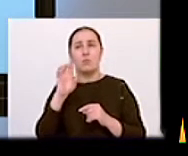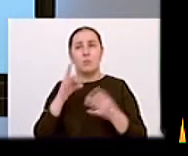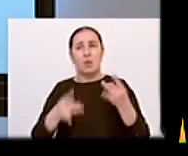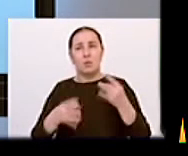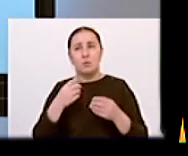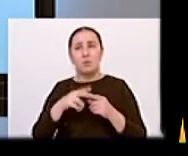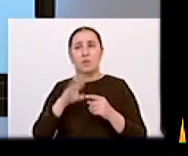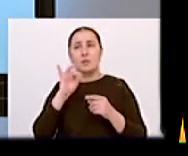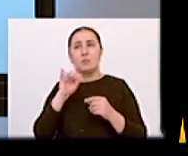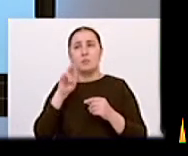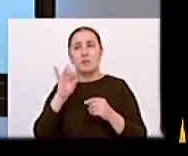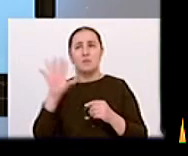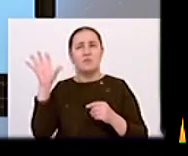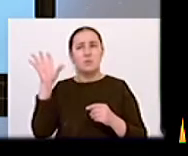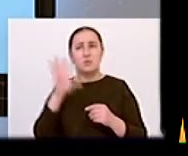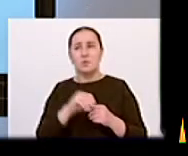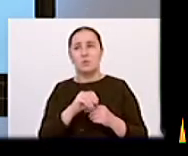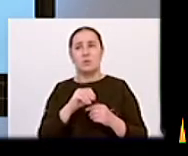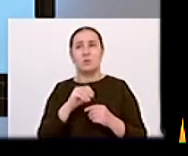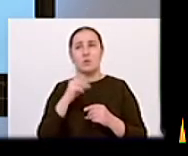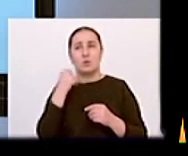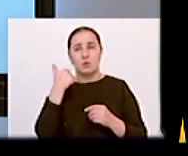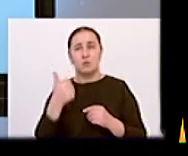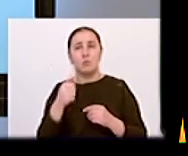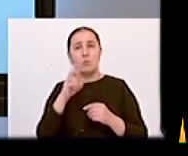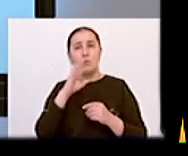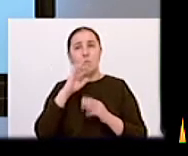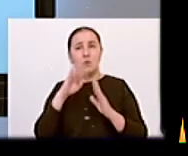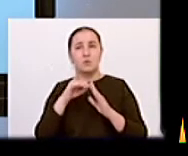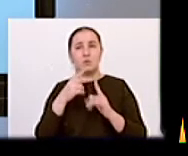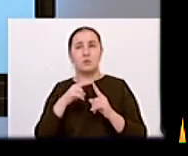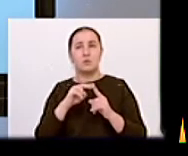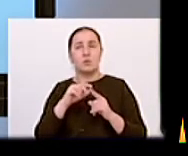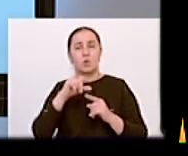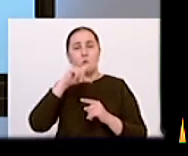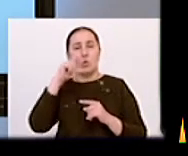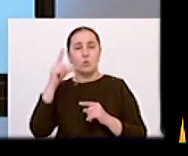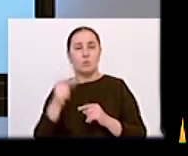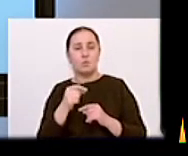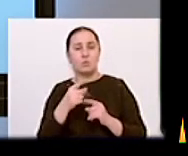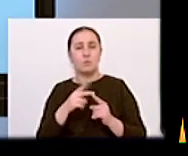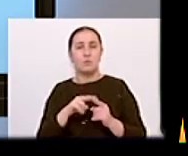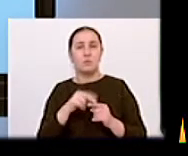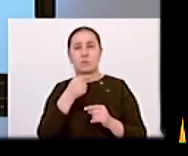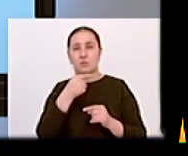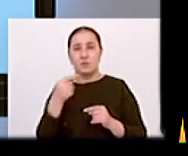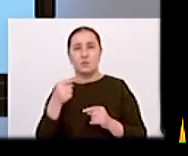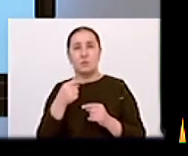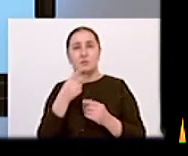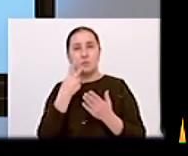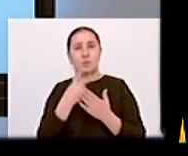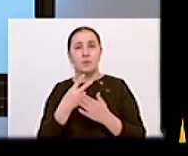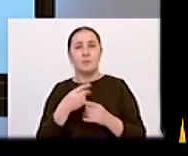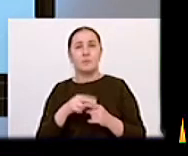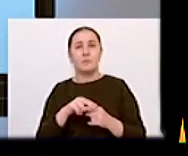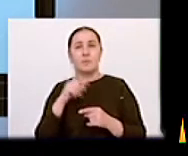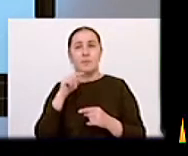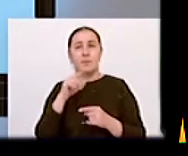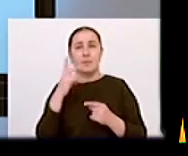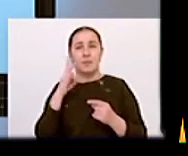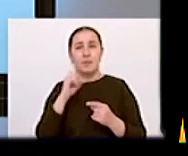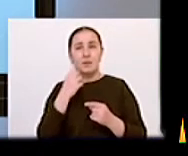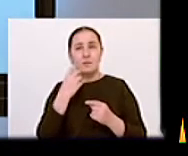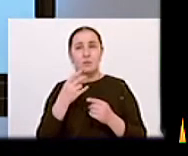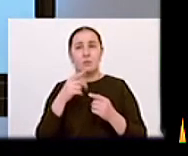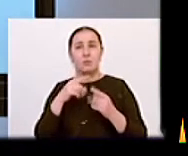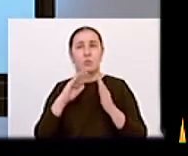и пни. Все хорошо под сиянием лунным. Тире заметно? Над